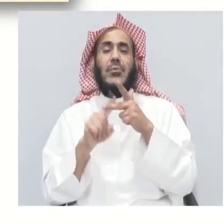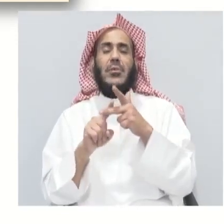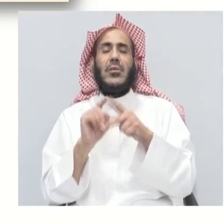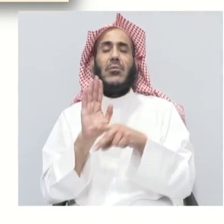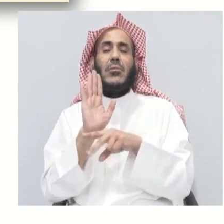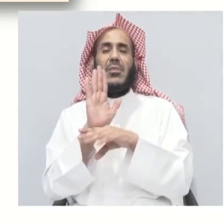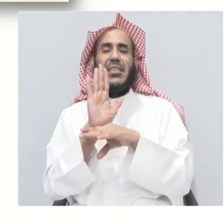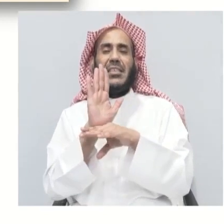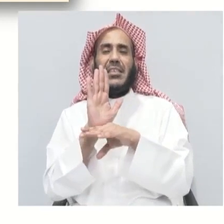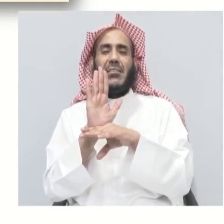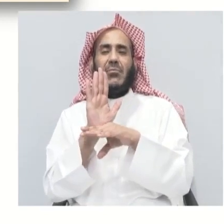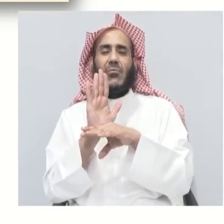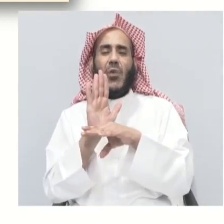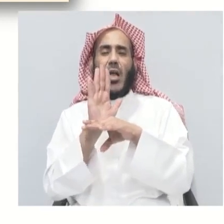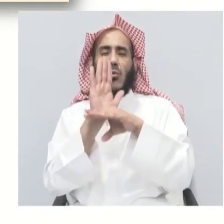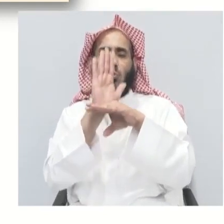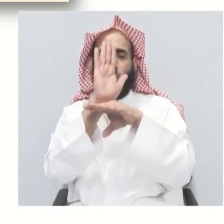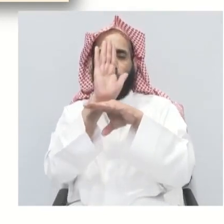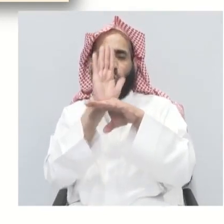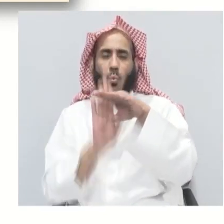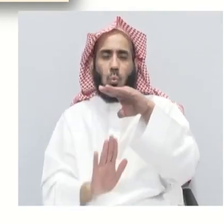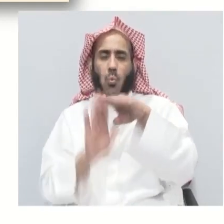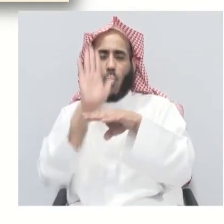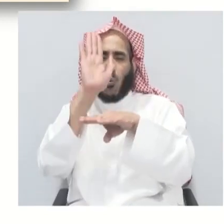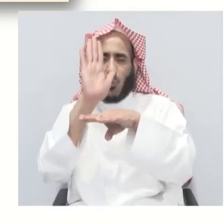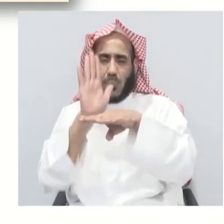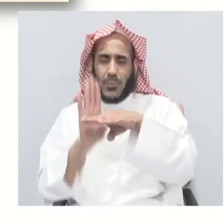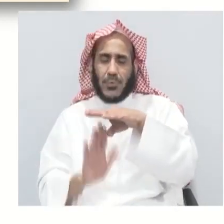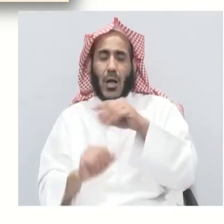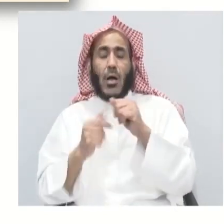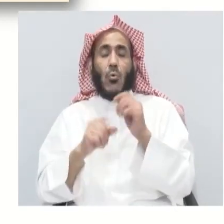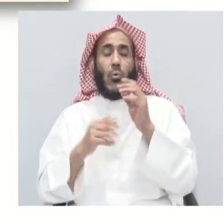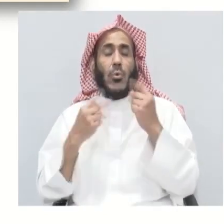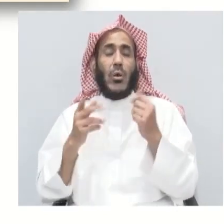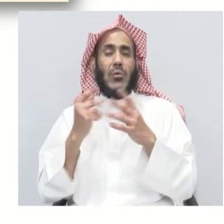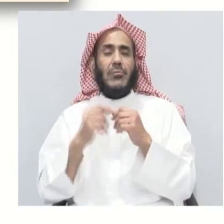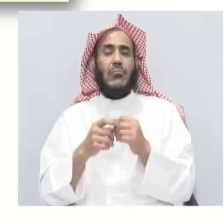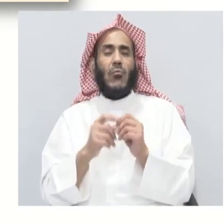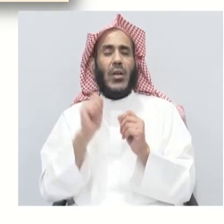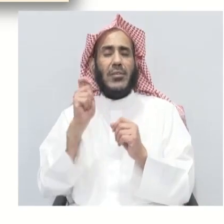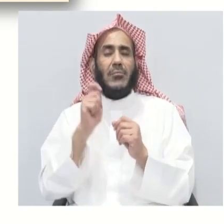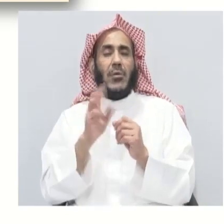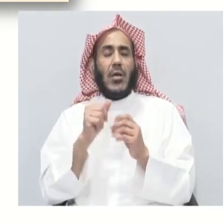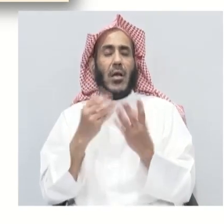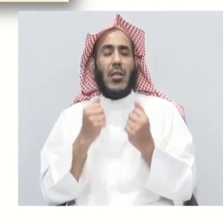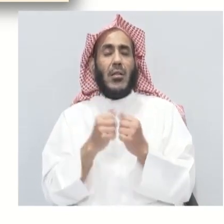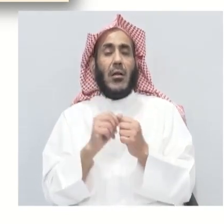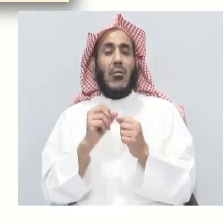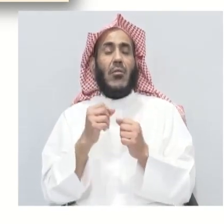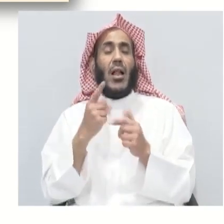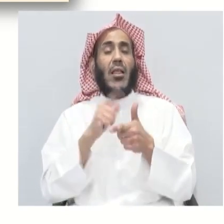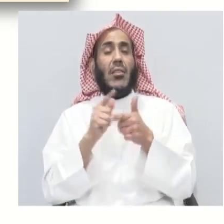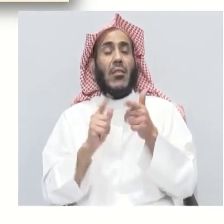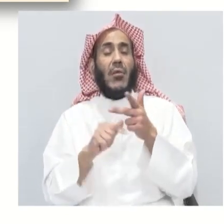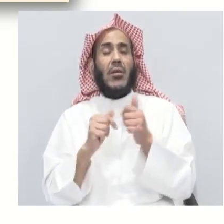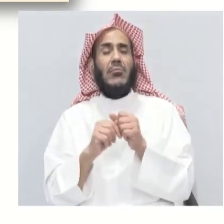عندما يهبط المصعد في حاله سقوط حر ويبدو لي نحن بالاصل عندما شرحنا هذا الدرس اخذناه على ثلاثه فقرات